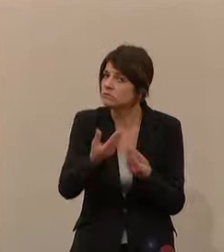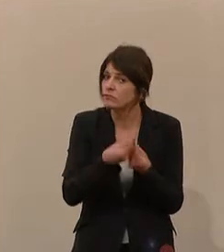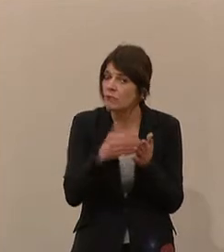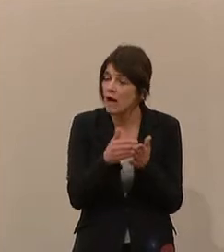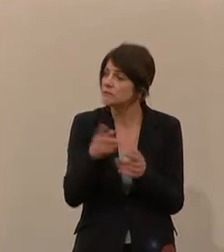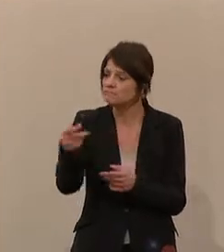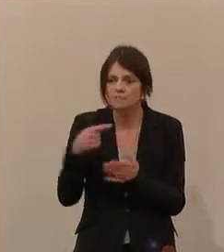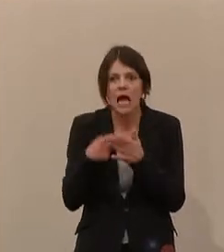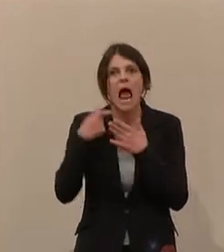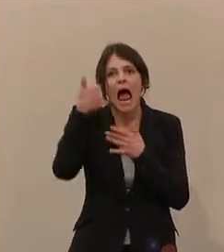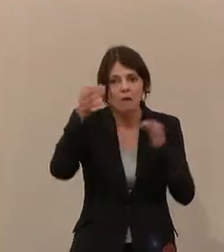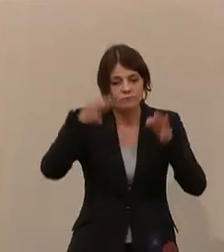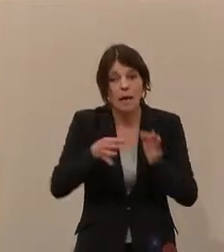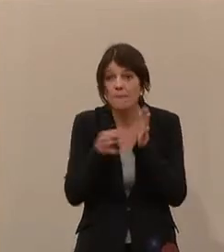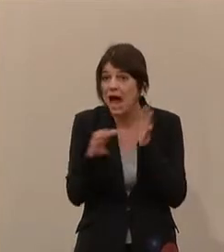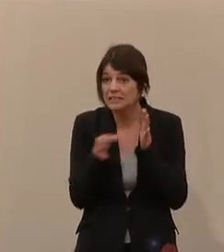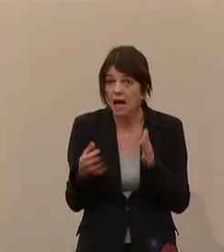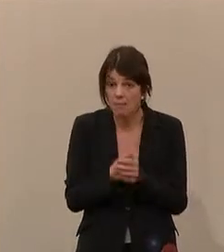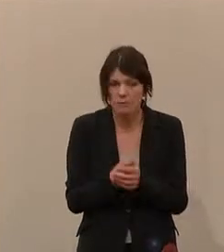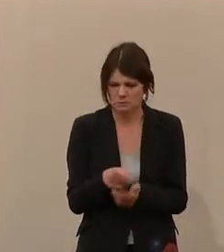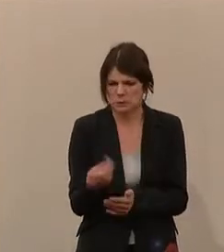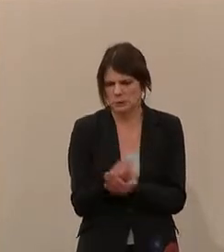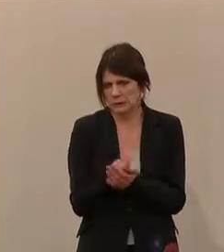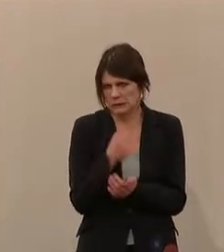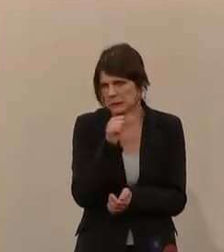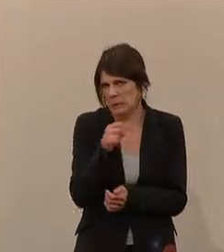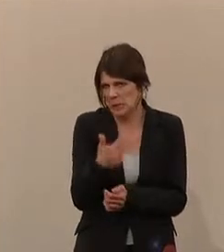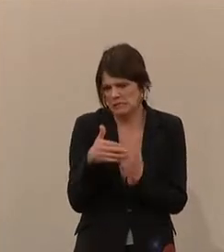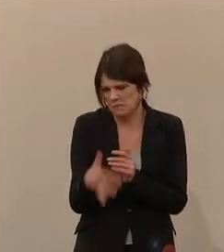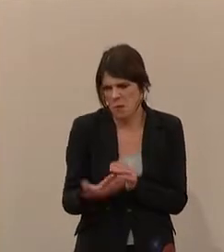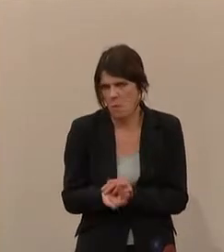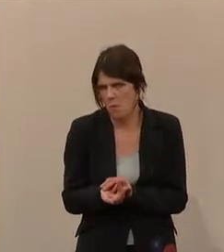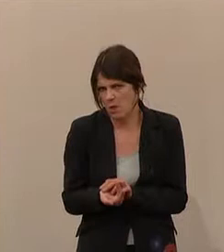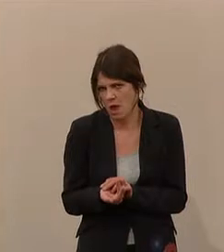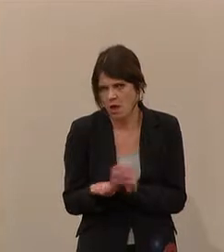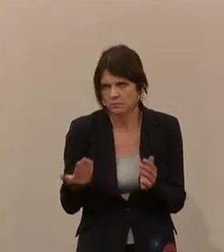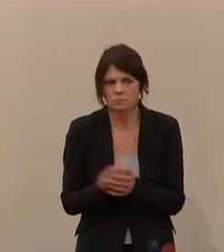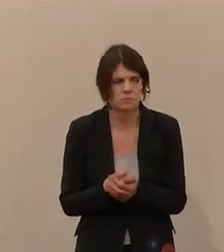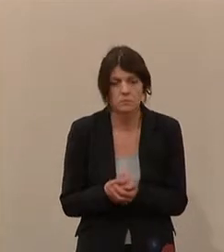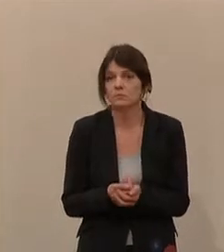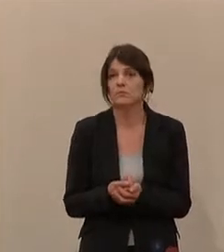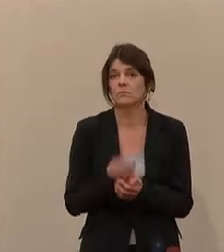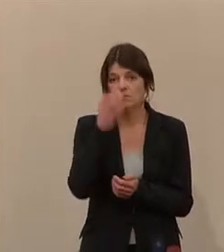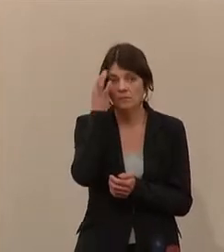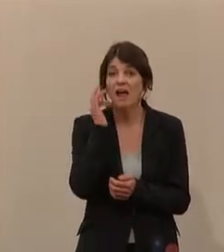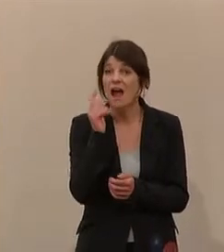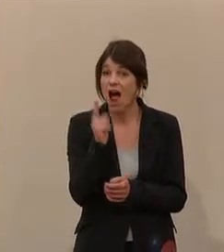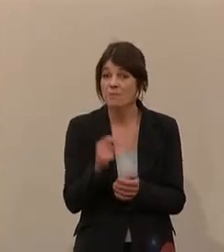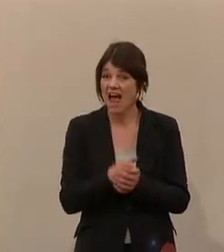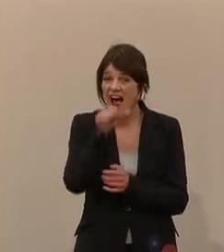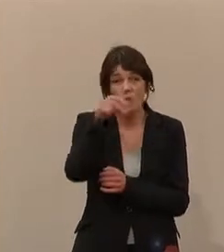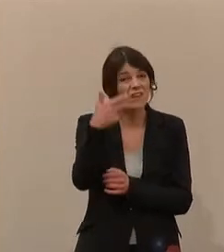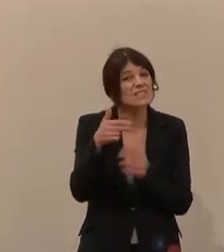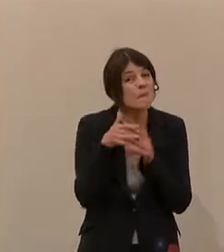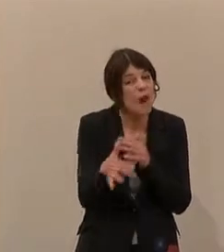eine konkrete Maßnahme gesetzt wurde, die nicht 31 Millionen genannt wurde, die nicht 31 Millionen kostet. Aber